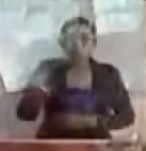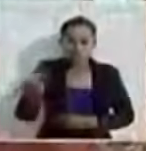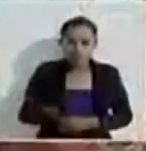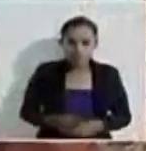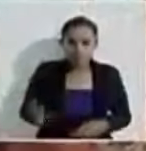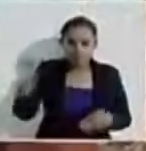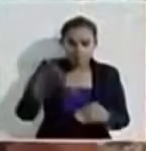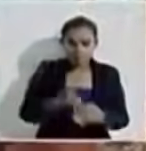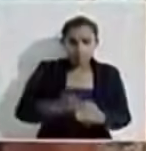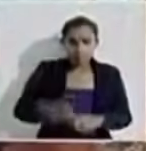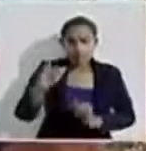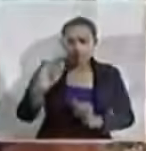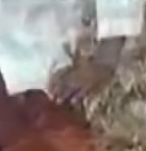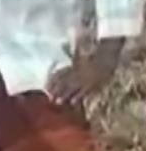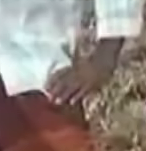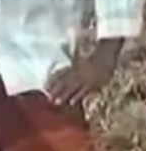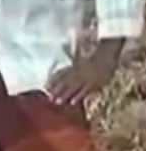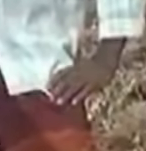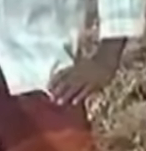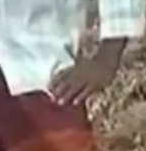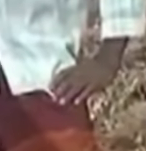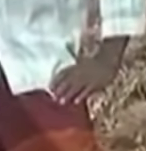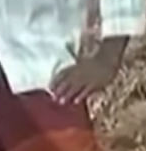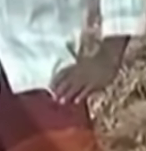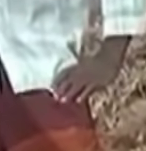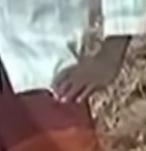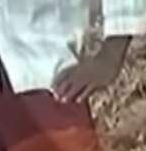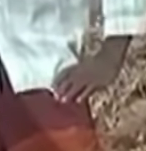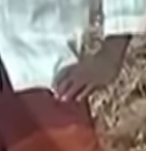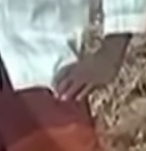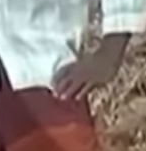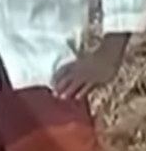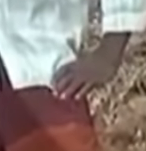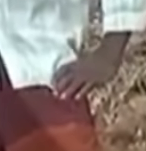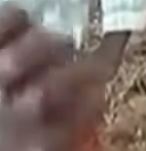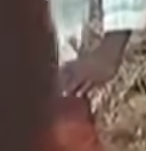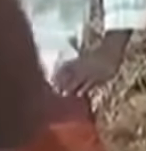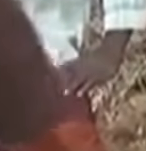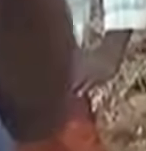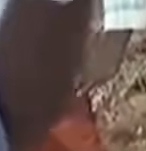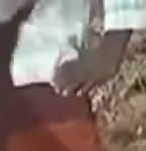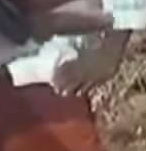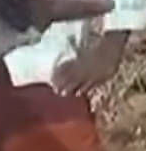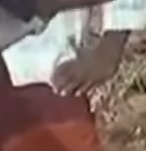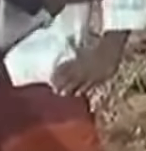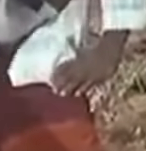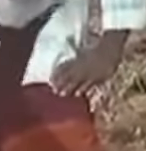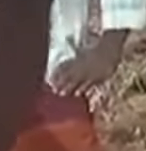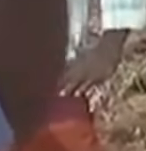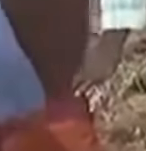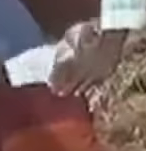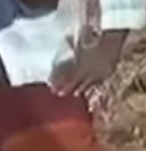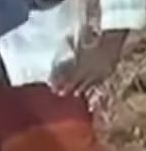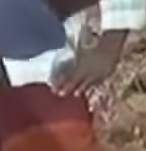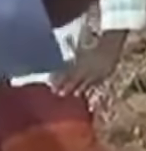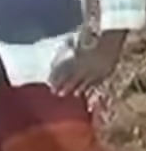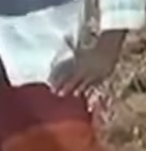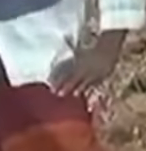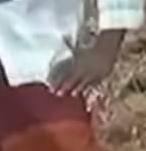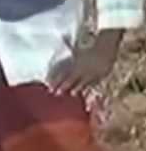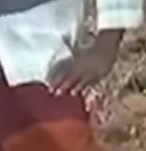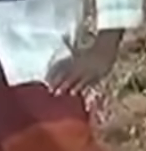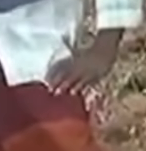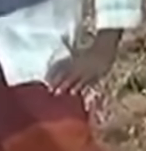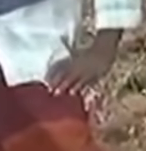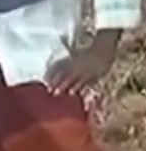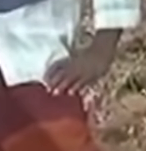අහසි පාලකයා පාවෙනවා පාලකයා ඇවිදිනවා පාලකයා බාල් නටනවා. These leaders are elitists. They